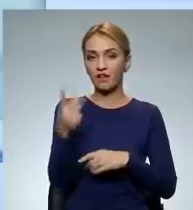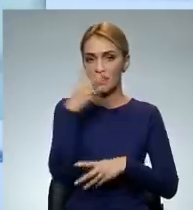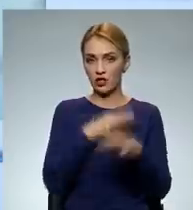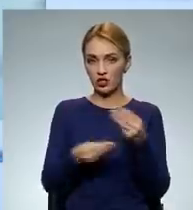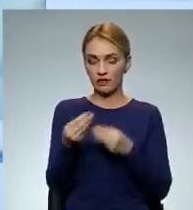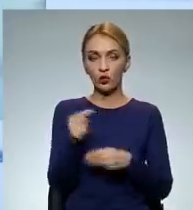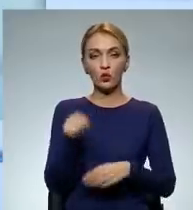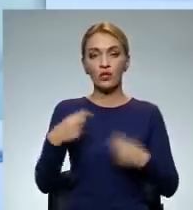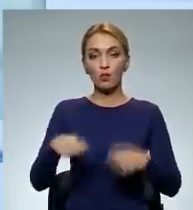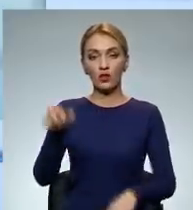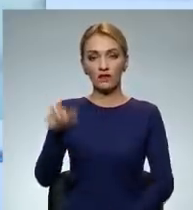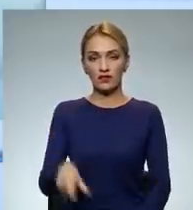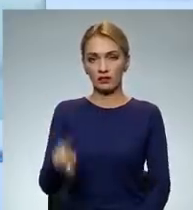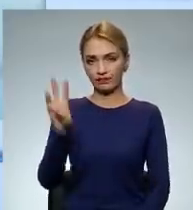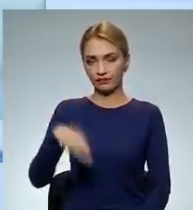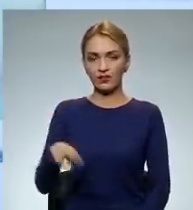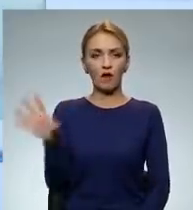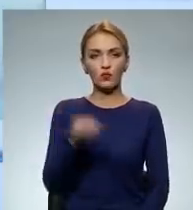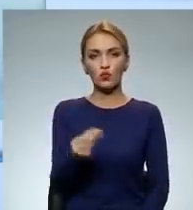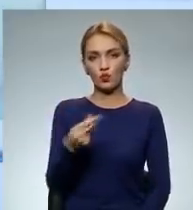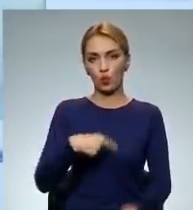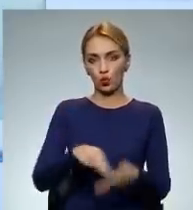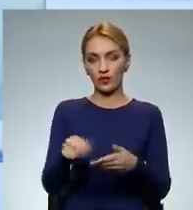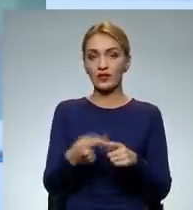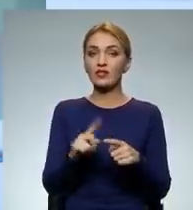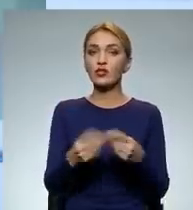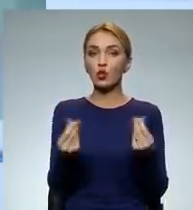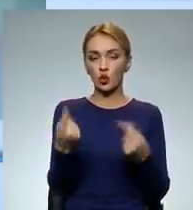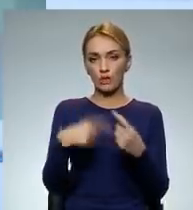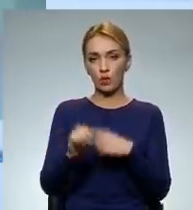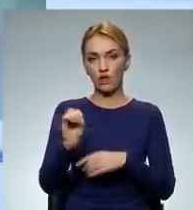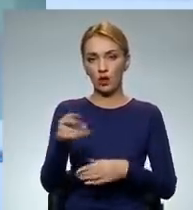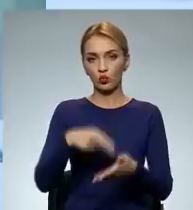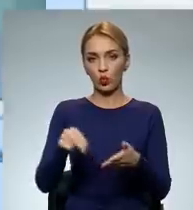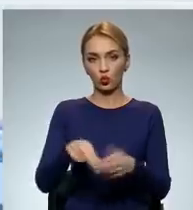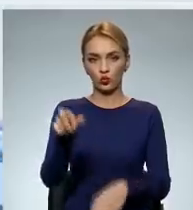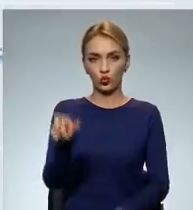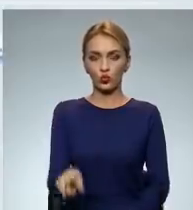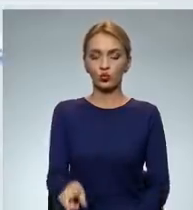фальшивим. Тоді продавця оштрафують на усю суму покупки, і ці гроші повернуть покупцю.